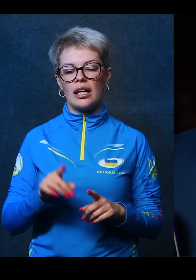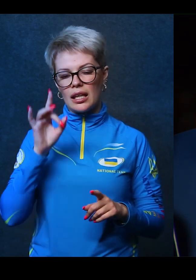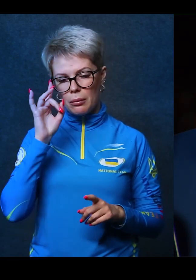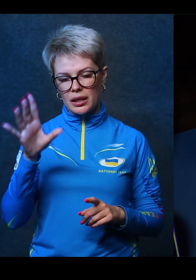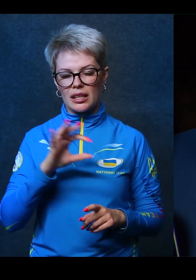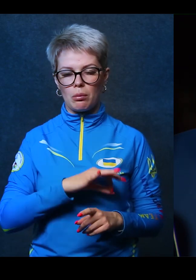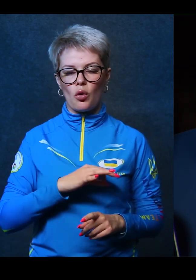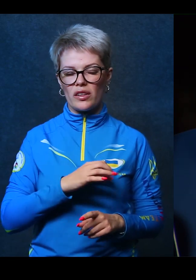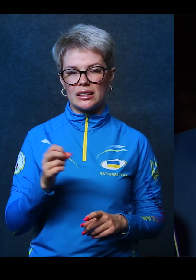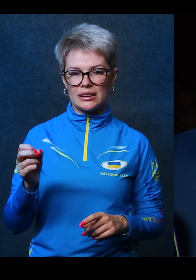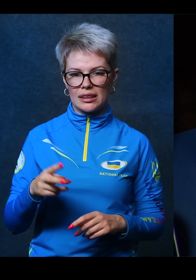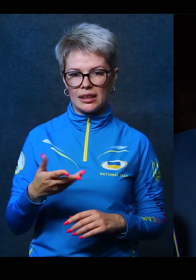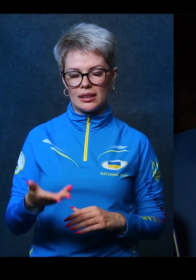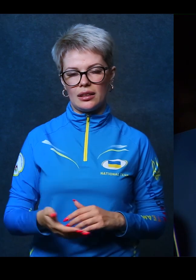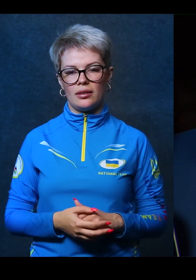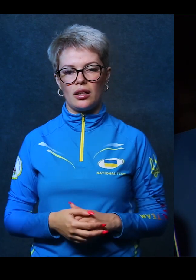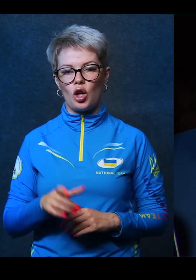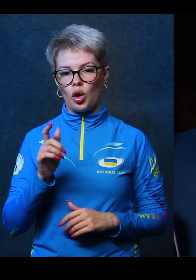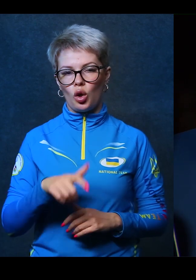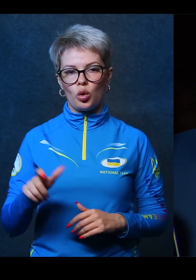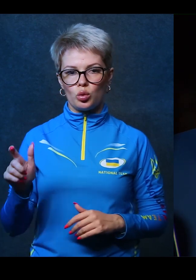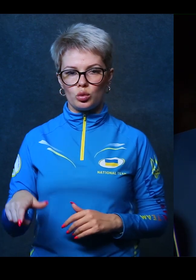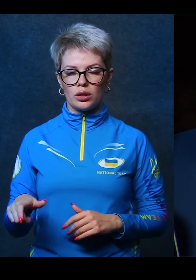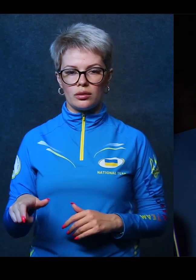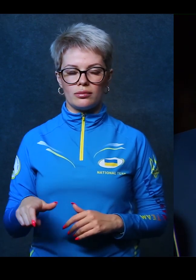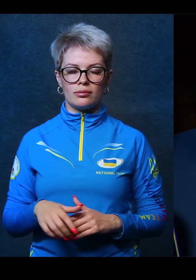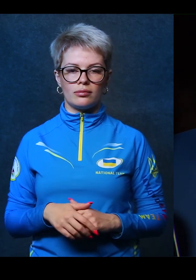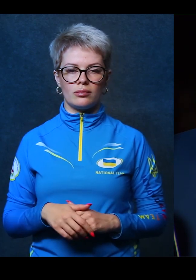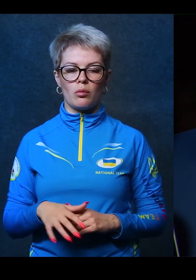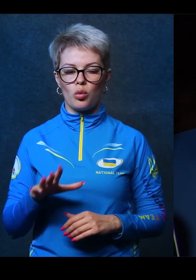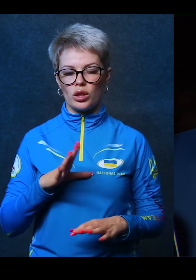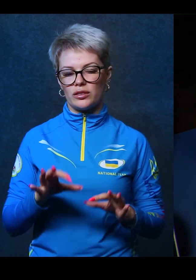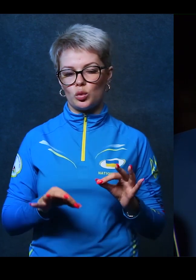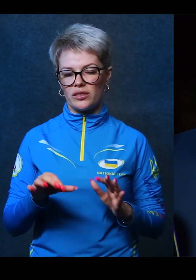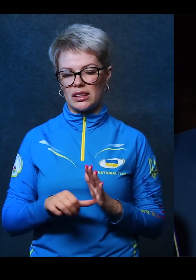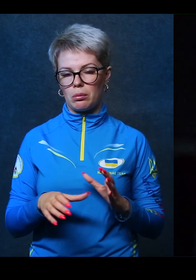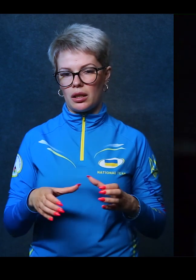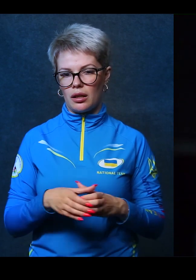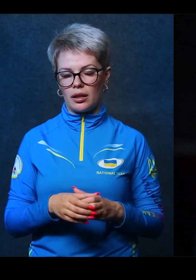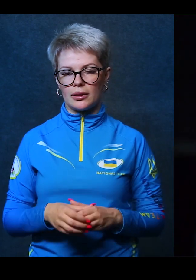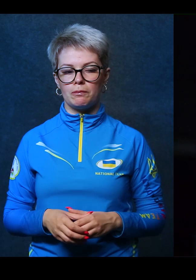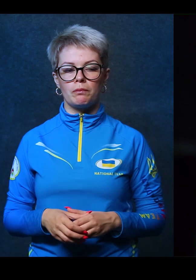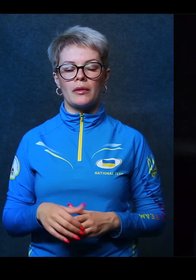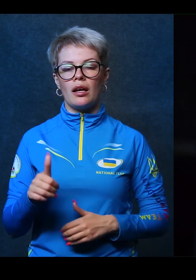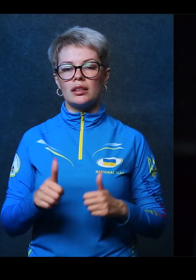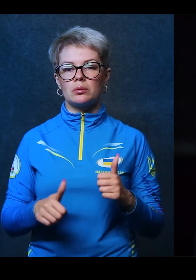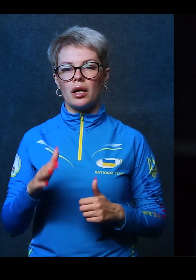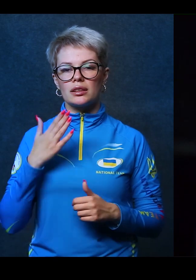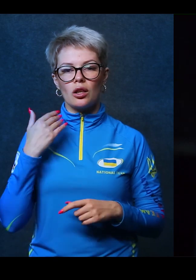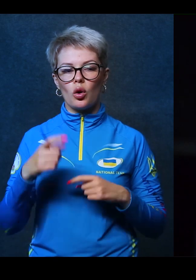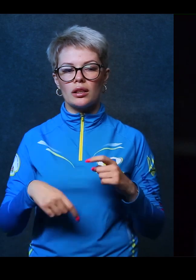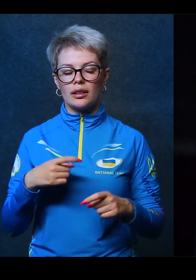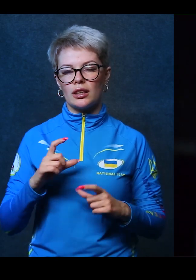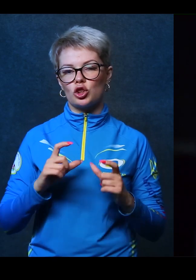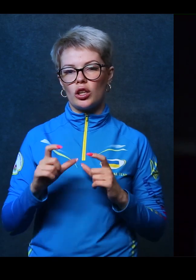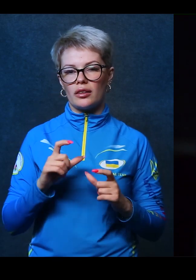імениті, професійні люди були в суддівській бригаді. Змагання з легкої